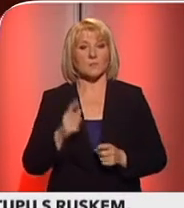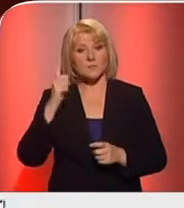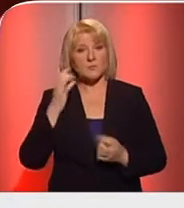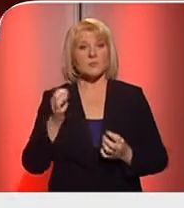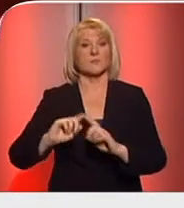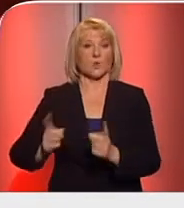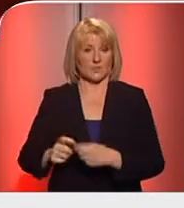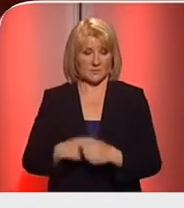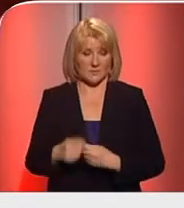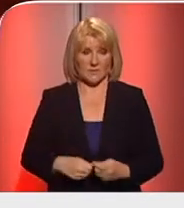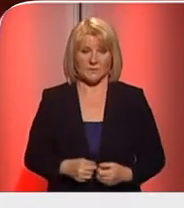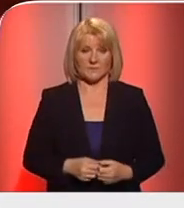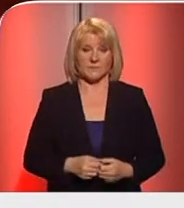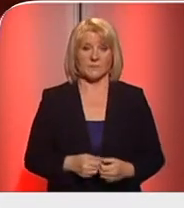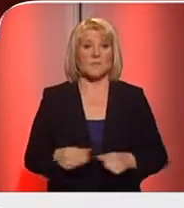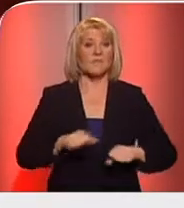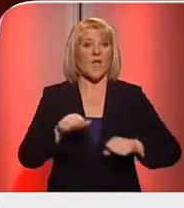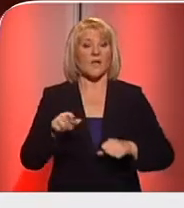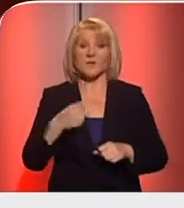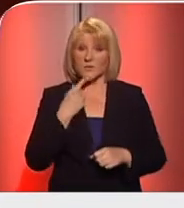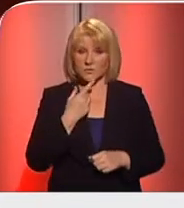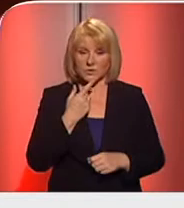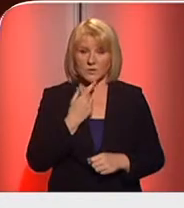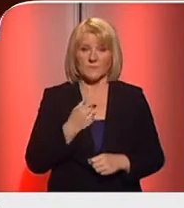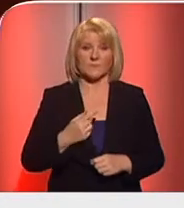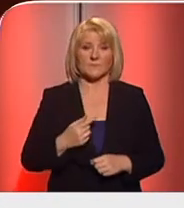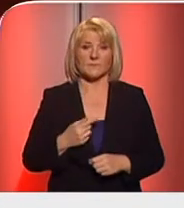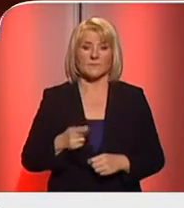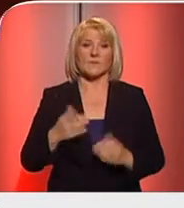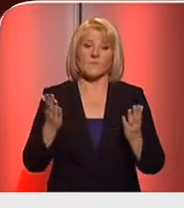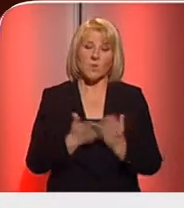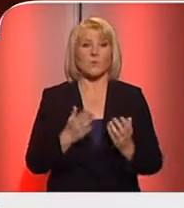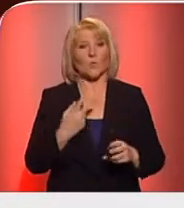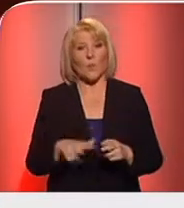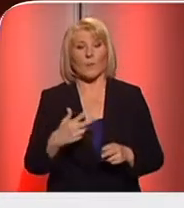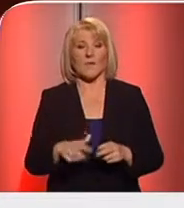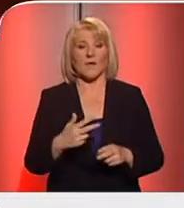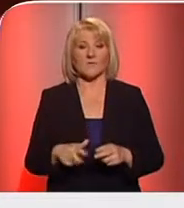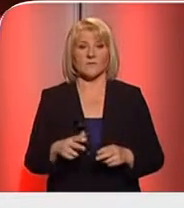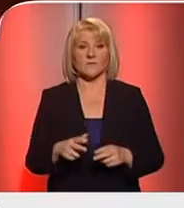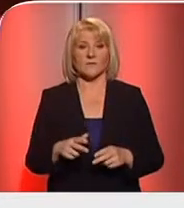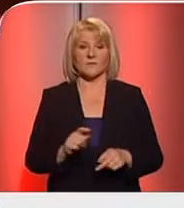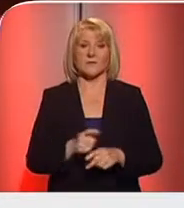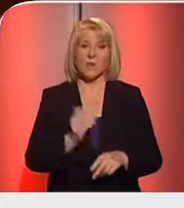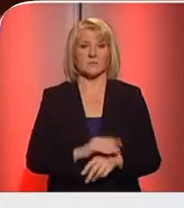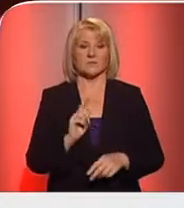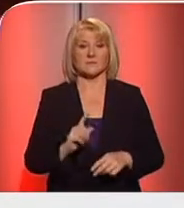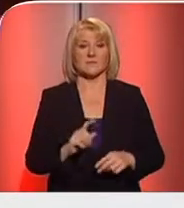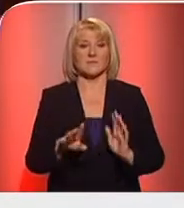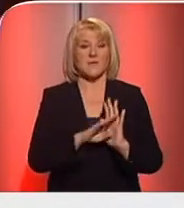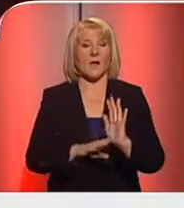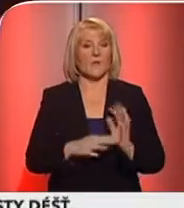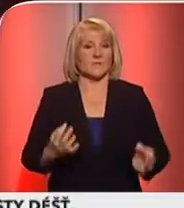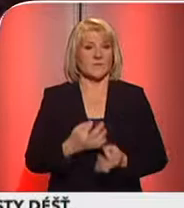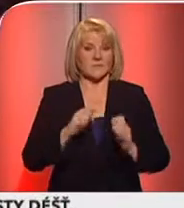jiným. Vláda řekla, že by bylo vhodné upravit obecně zákon o